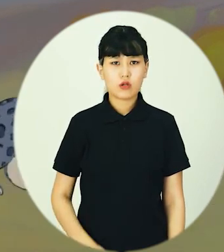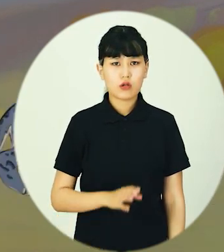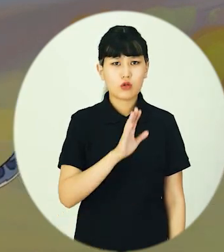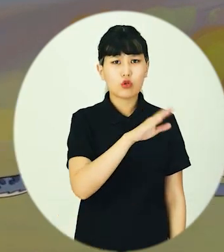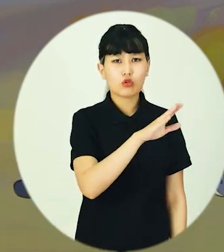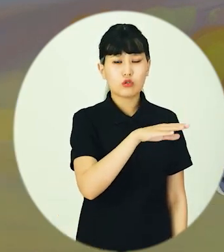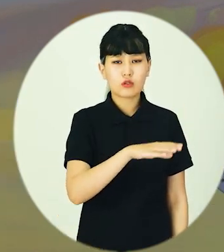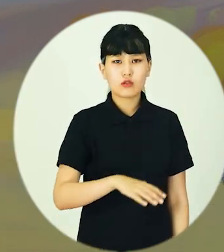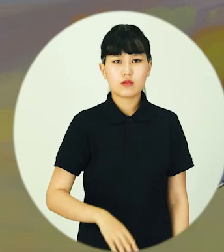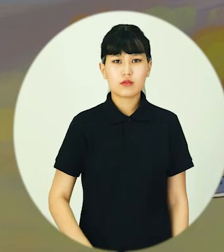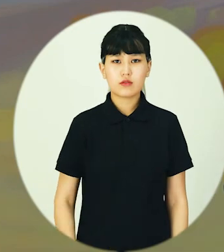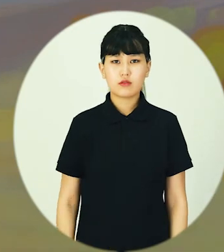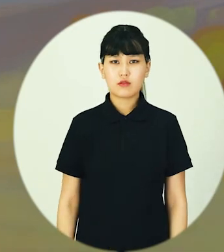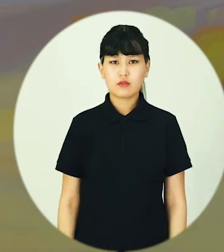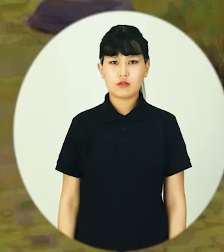Хөөй.